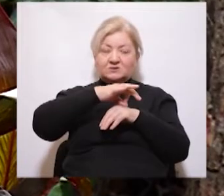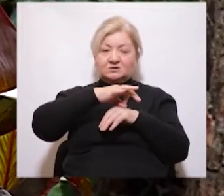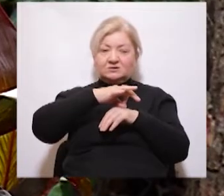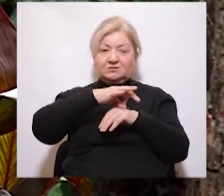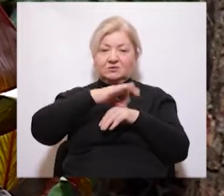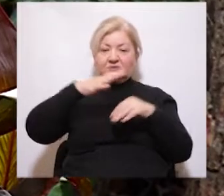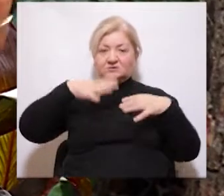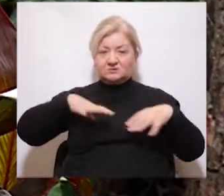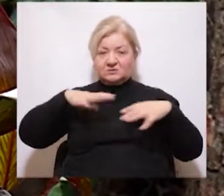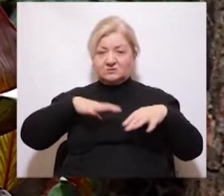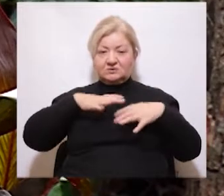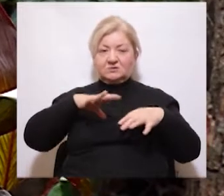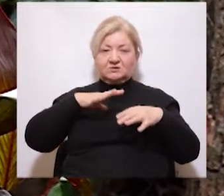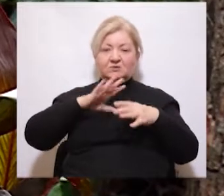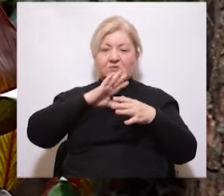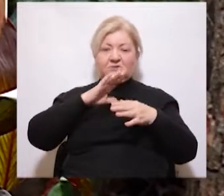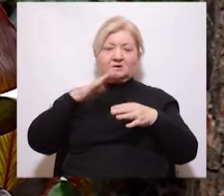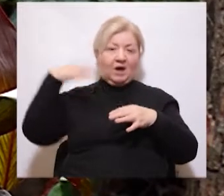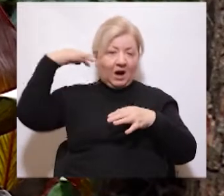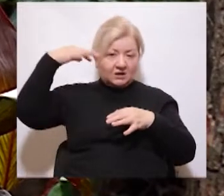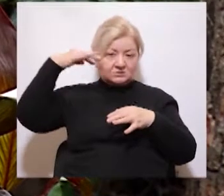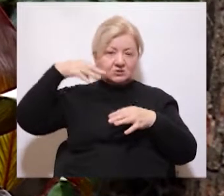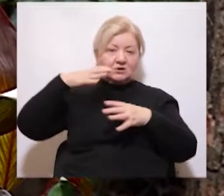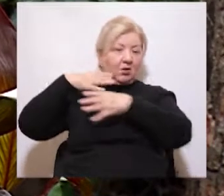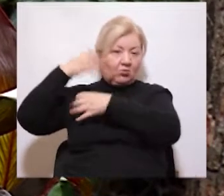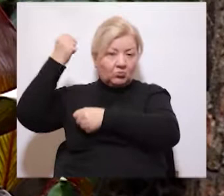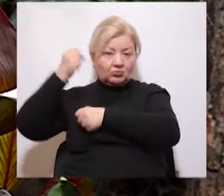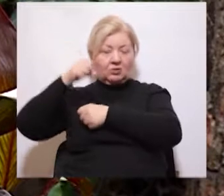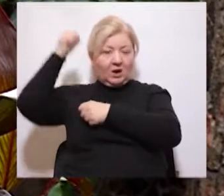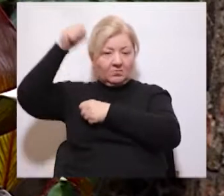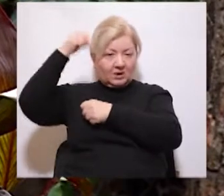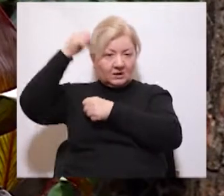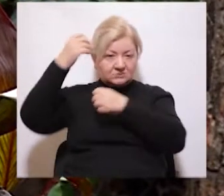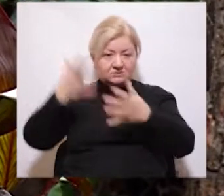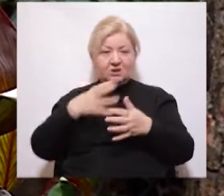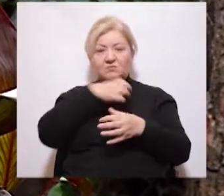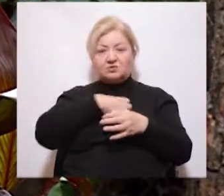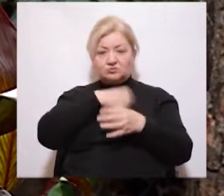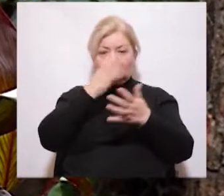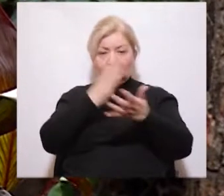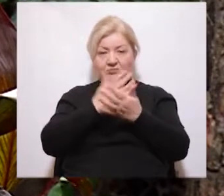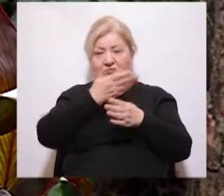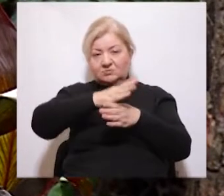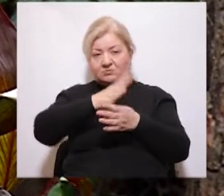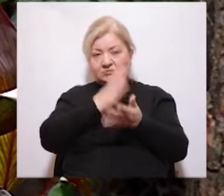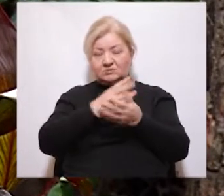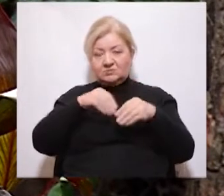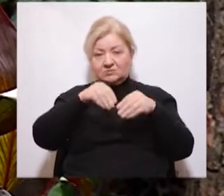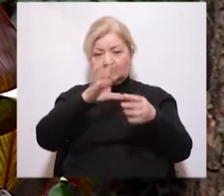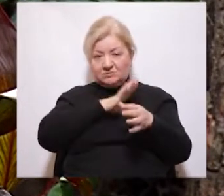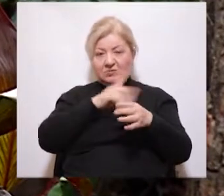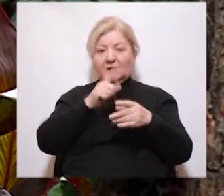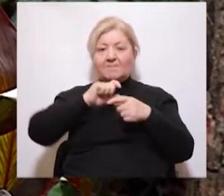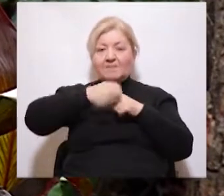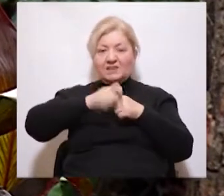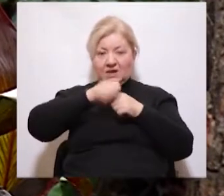ჩაითა და ციტრუსებით. აჭარა, გურია, ციტრუსებით სამეგრელო, აფხაზეთი, ციტრუსებიდან მნიშვნელოვანი წილი